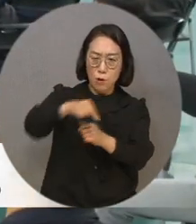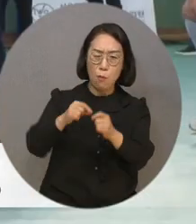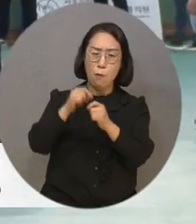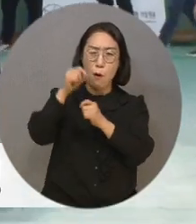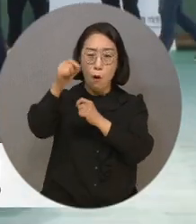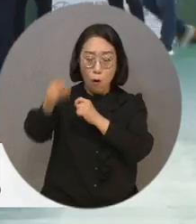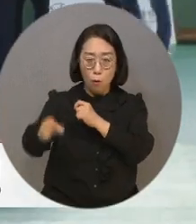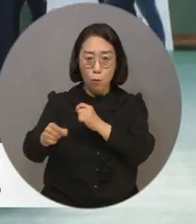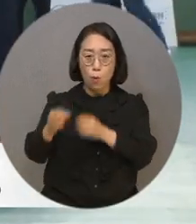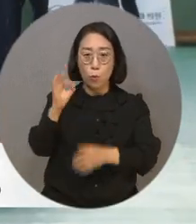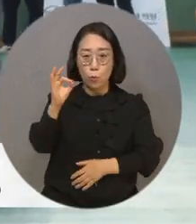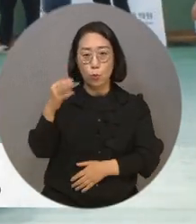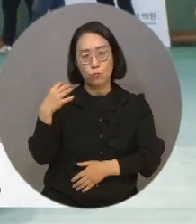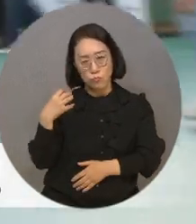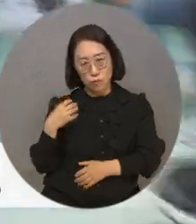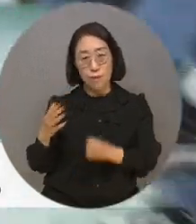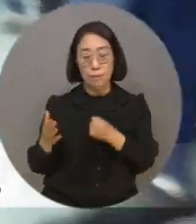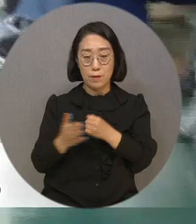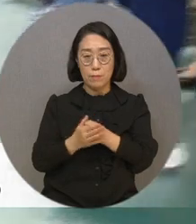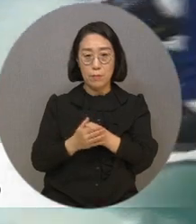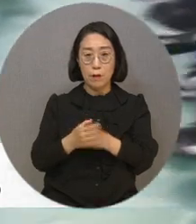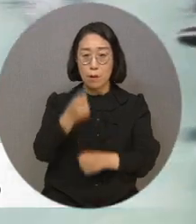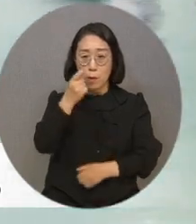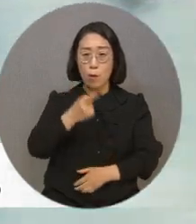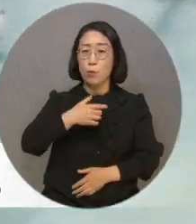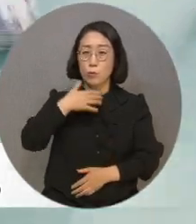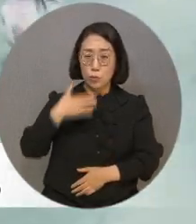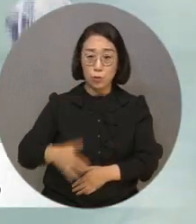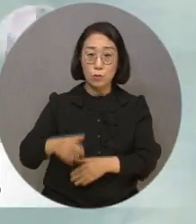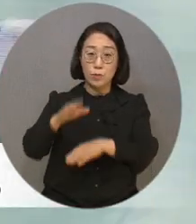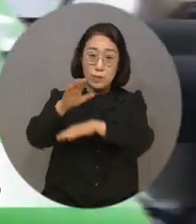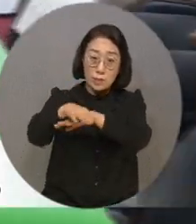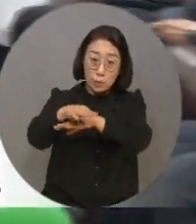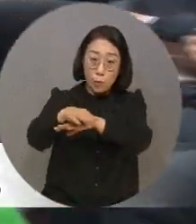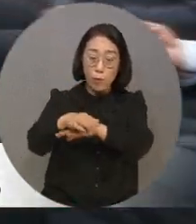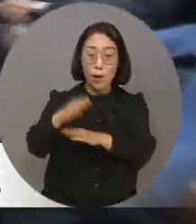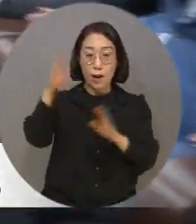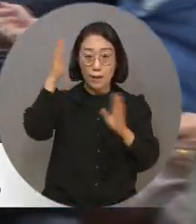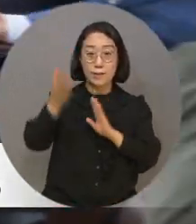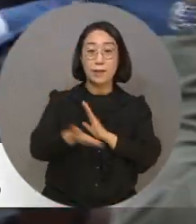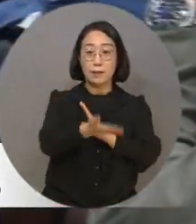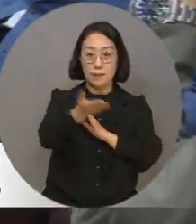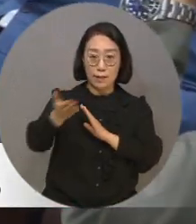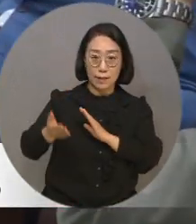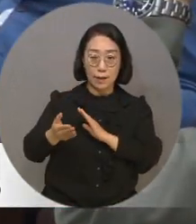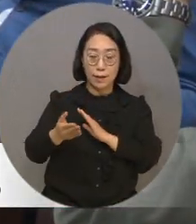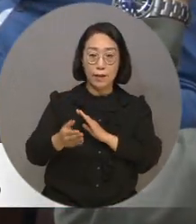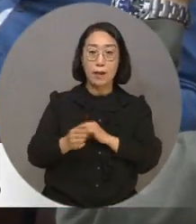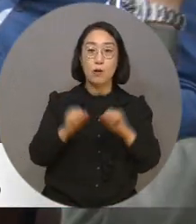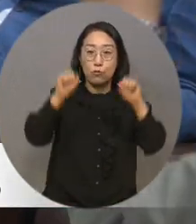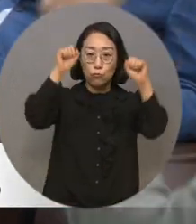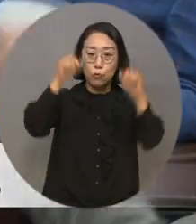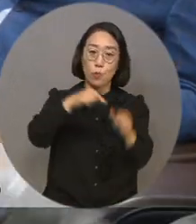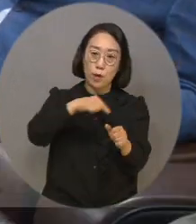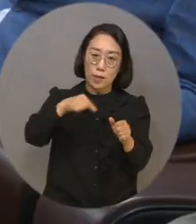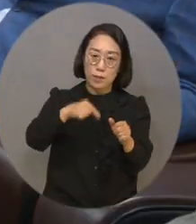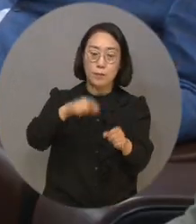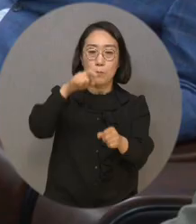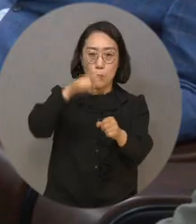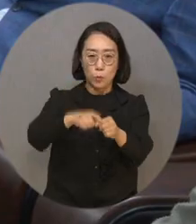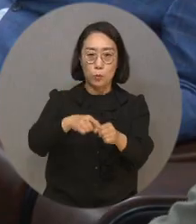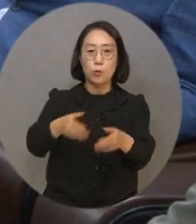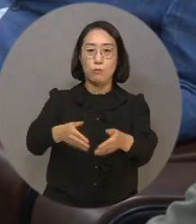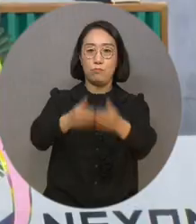부담으로 선진 육성 시스템을 경험하지 못하는 지방 유소년들에게 양질의 스포츠 체험을 제공하고자 창단하게